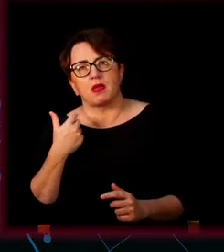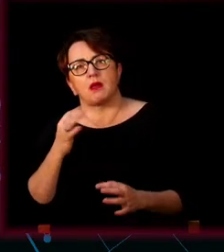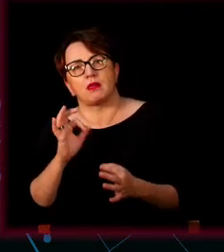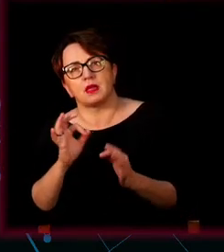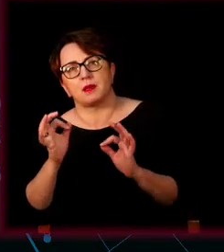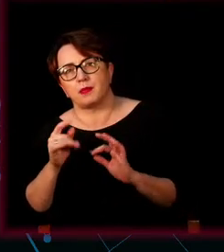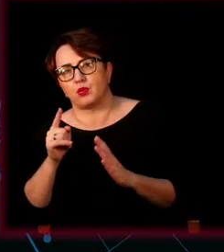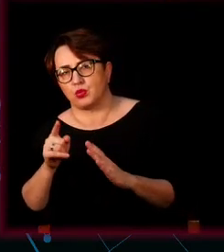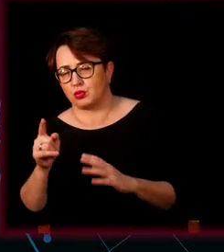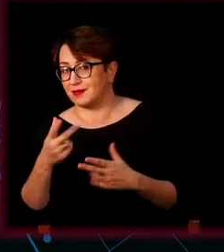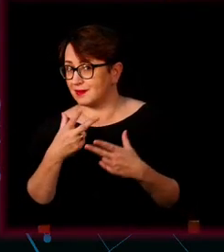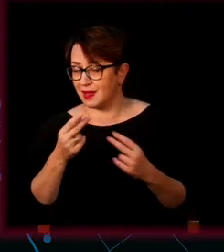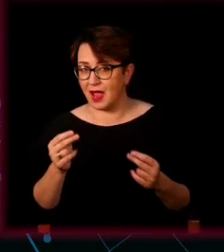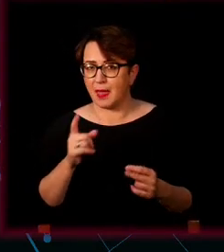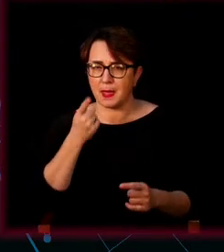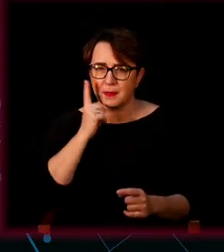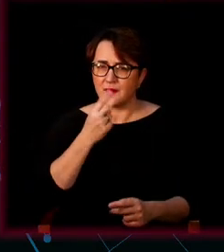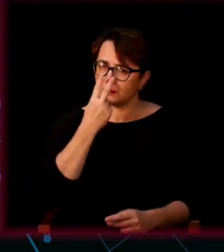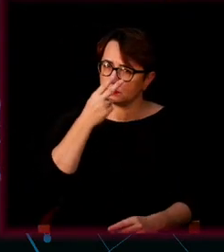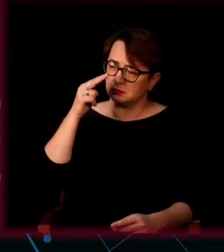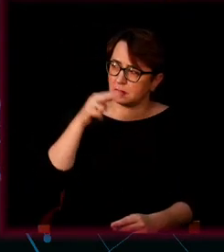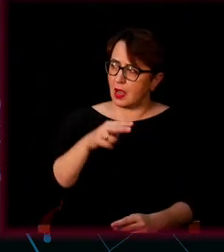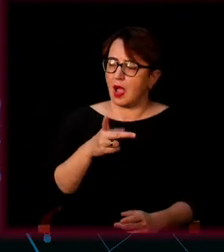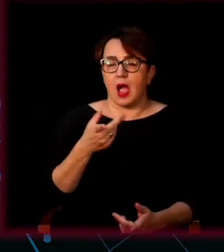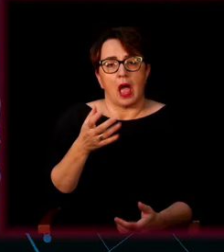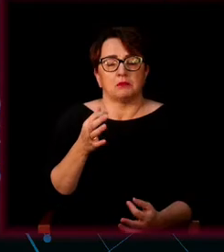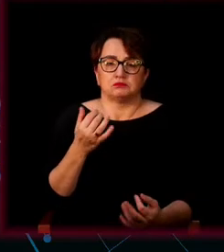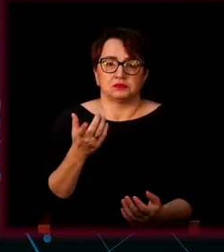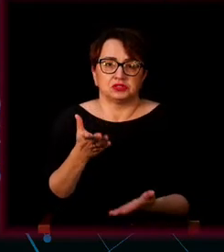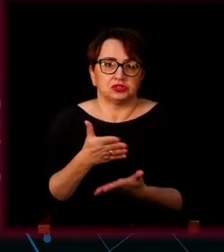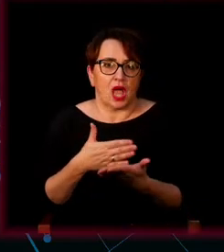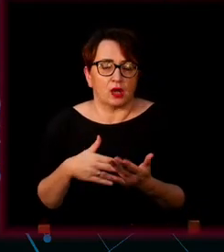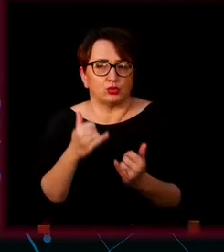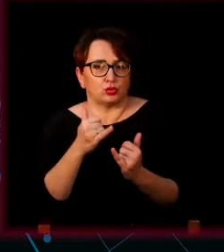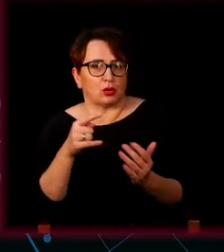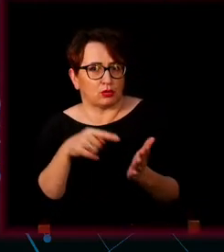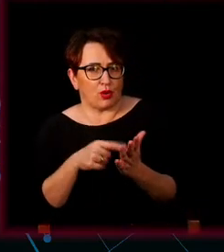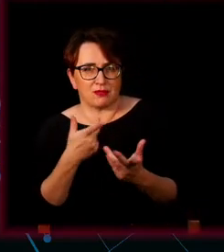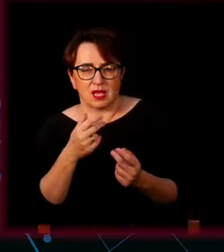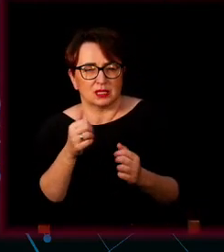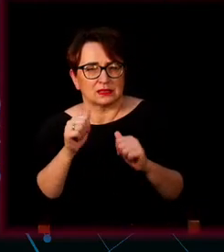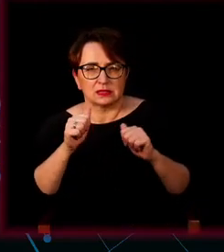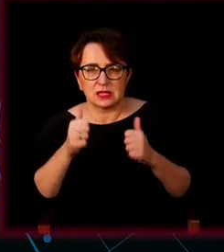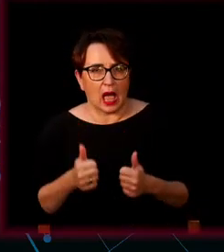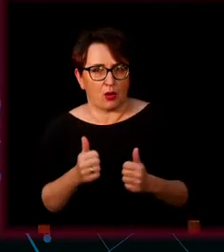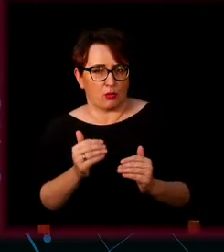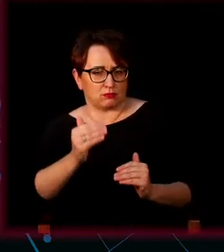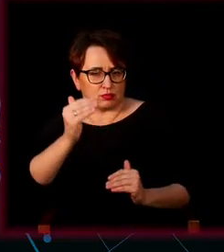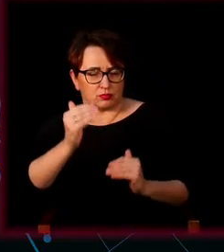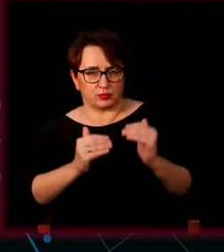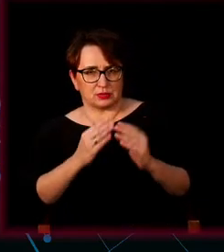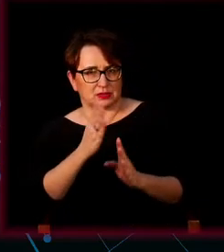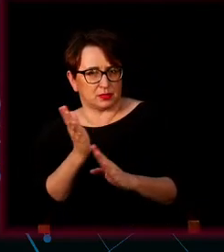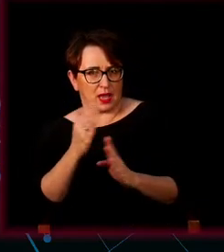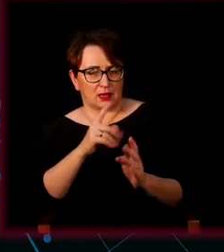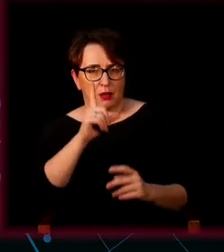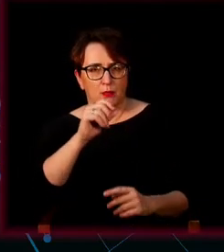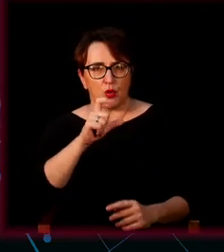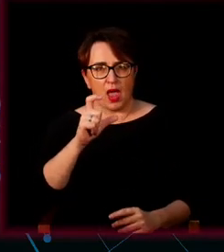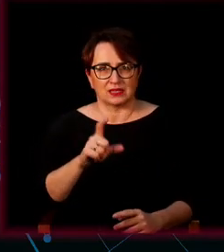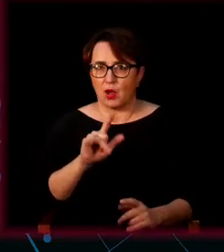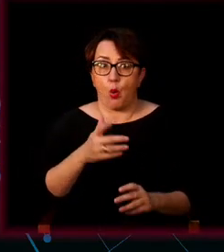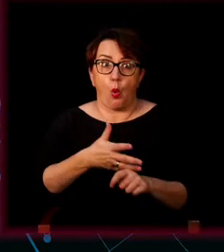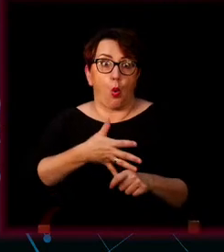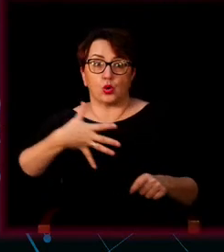naprawdę, żeby spojrzeć na to, że pewne przecież aspekty tej niestabilności płciowej, nie oczywiście aż tak